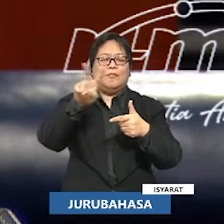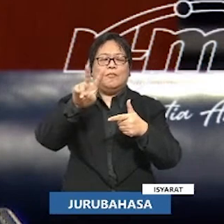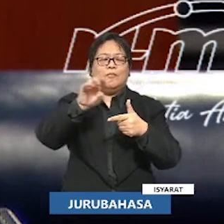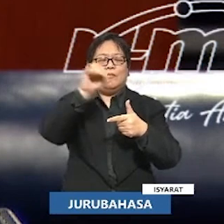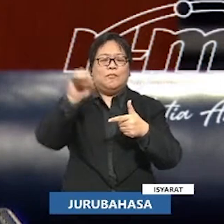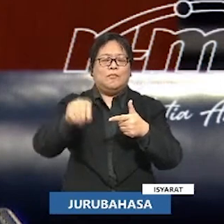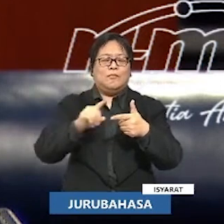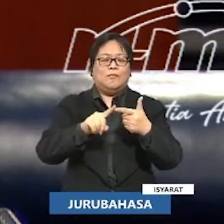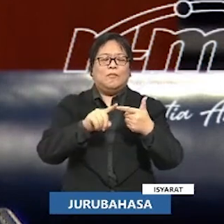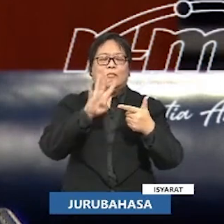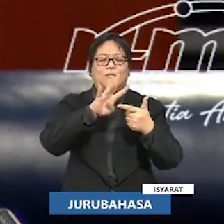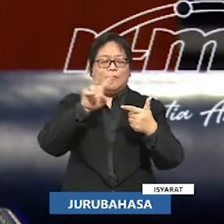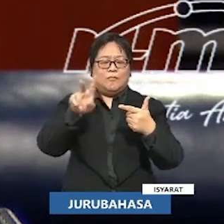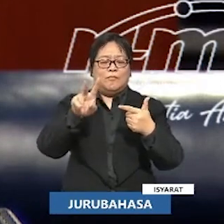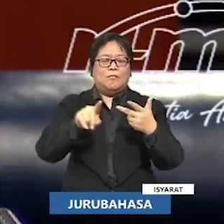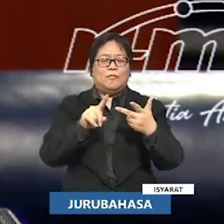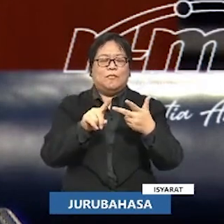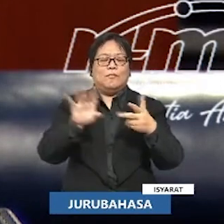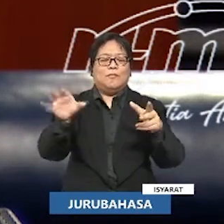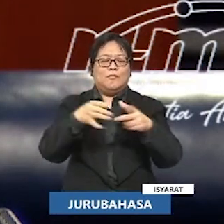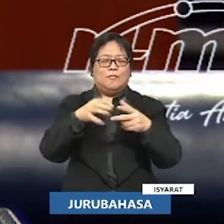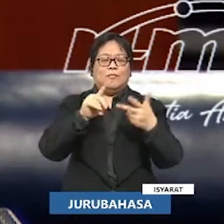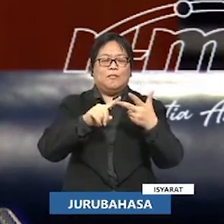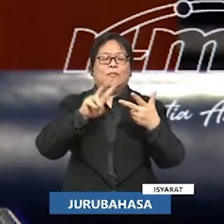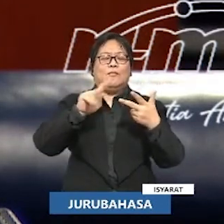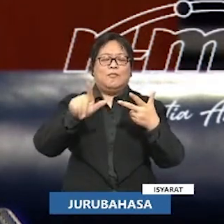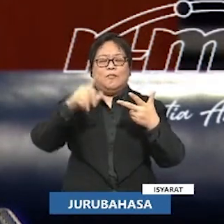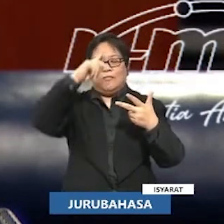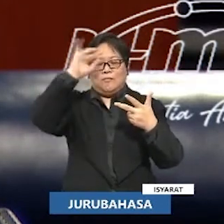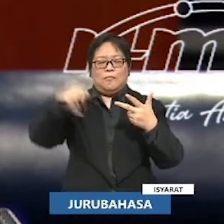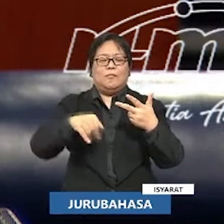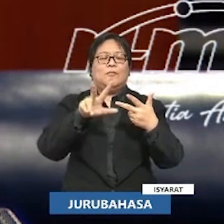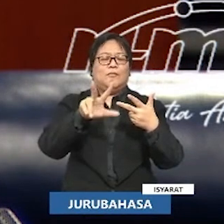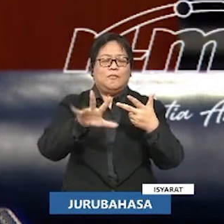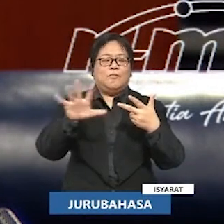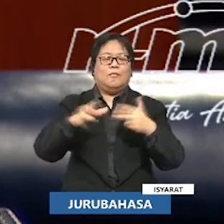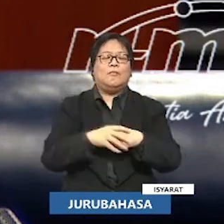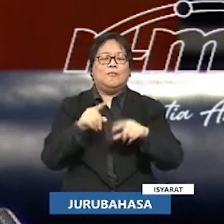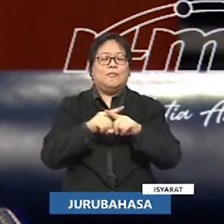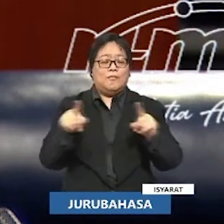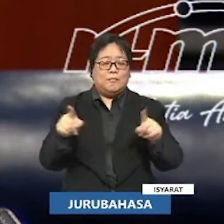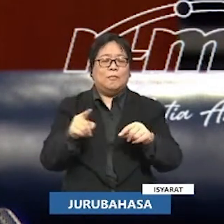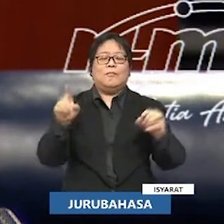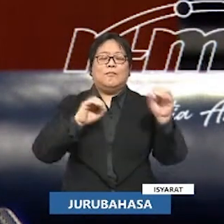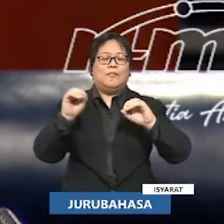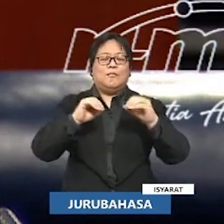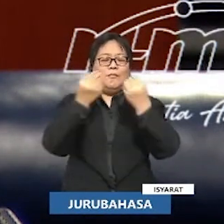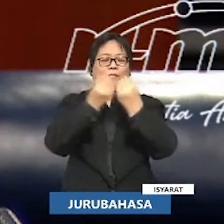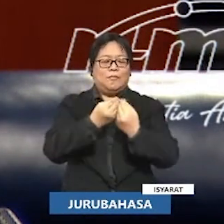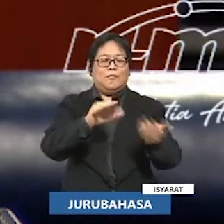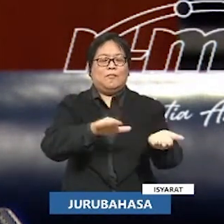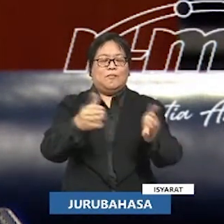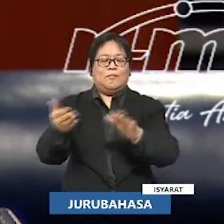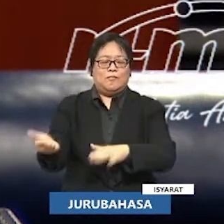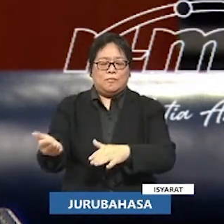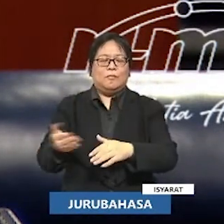17.292% kluster, Selangor 42 kluster dan wilayah persekutuan Kuala Lumpur dan Putrajaya 39 kluster. Namun begitu, tiada kes kematian